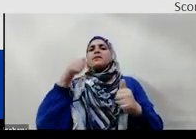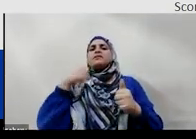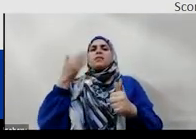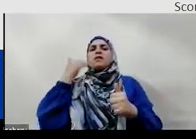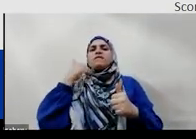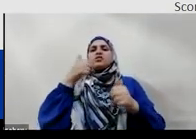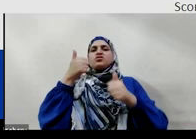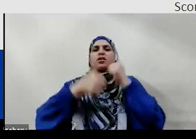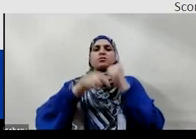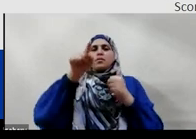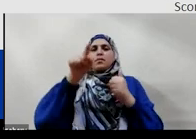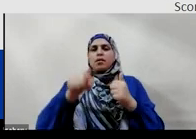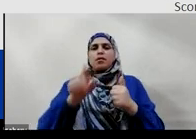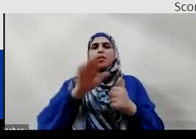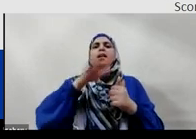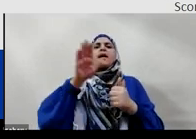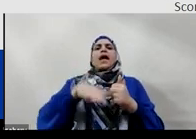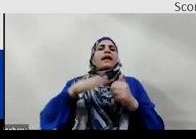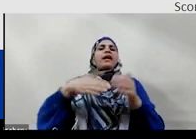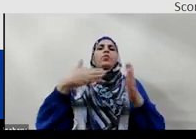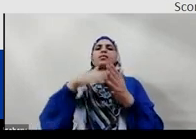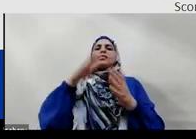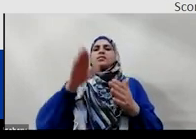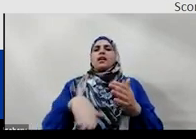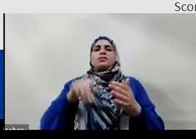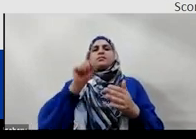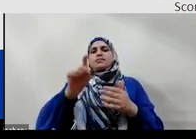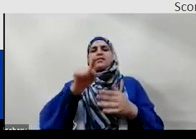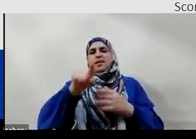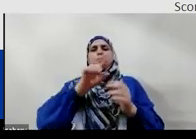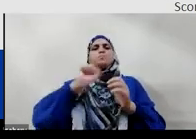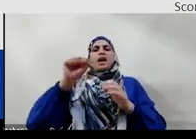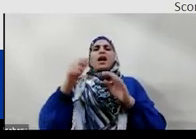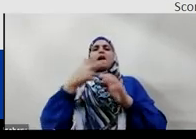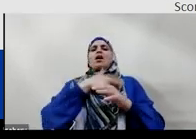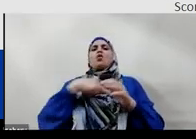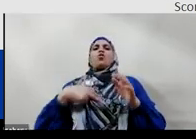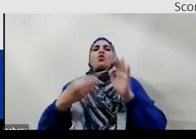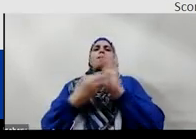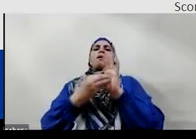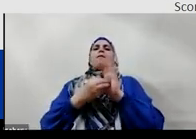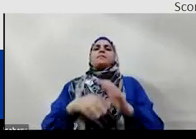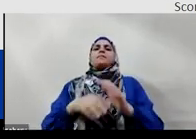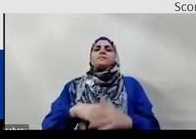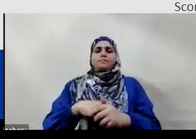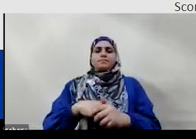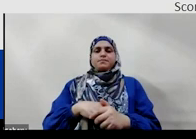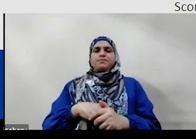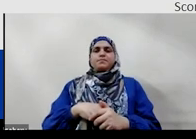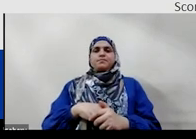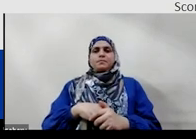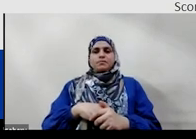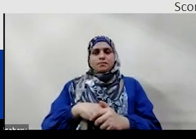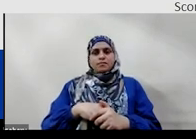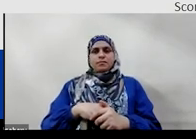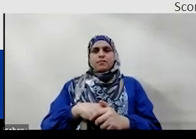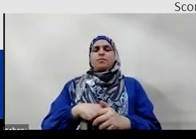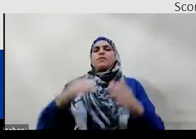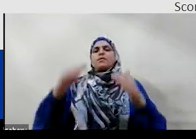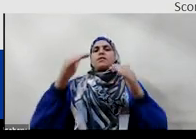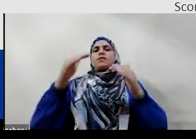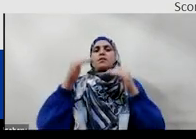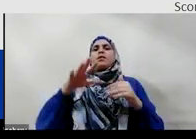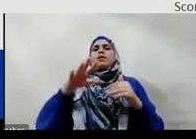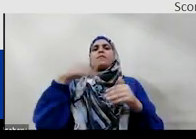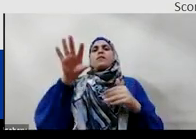داون منيو دي، هختار TOEFL، والسب تايب هختار يا اما الاي تي بي او البيبر بيست، وبعدين اختار التست